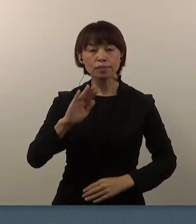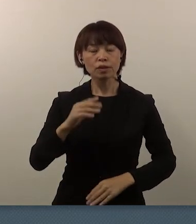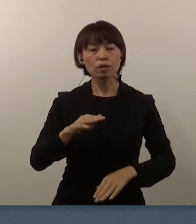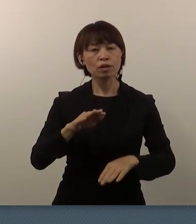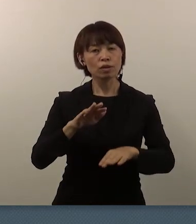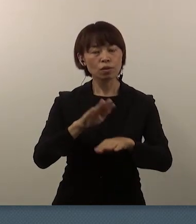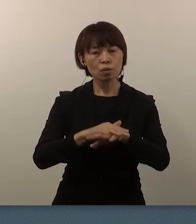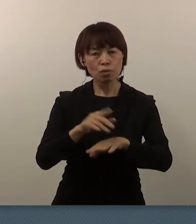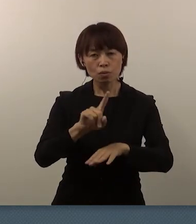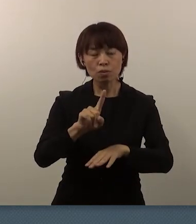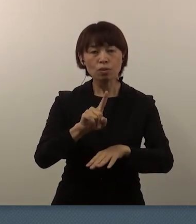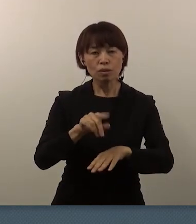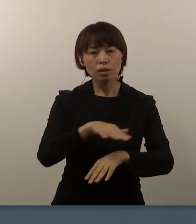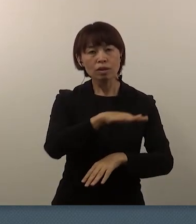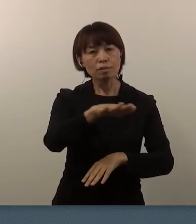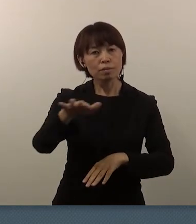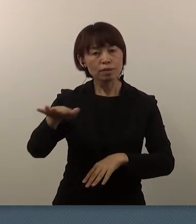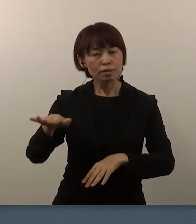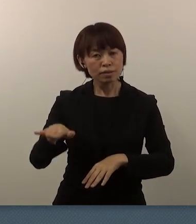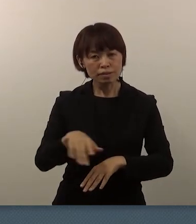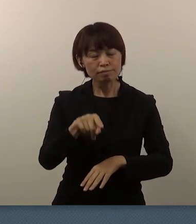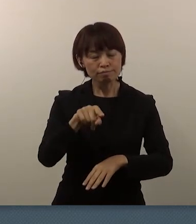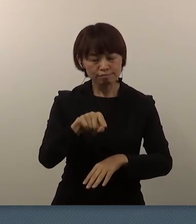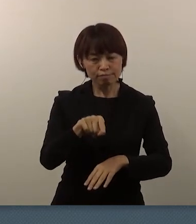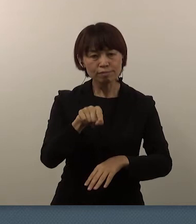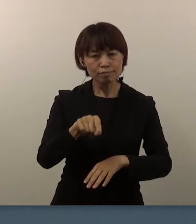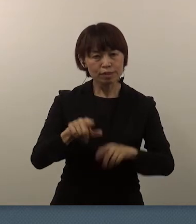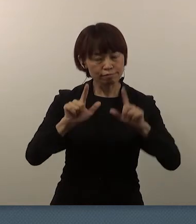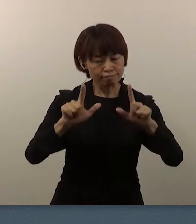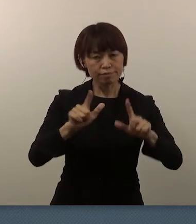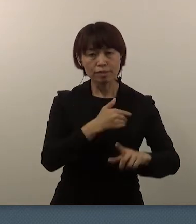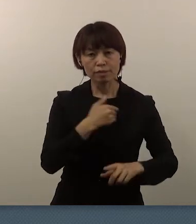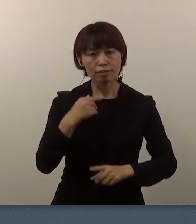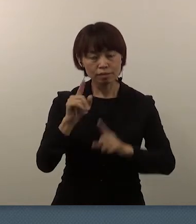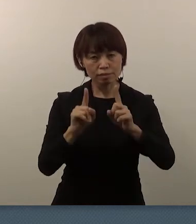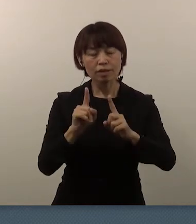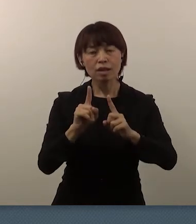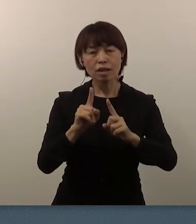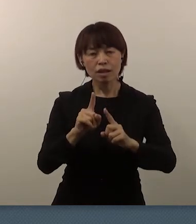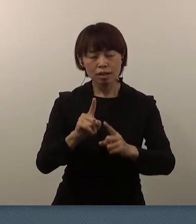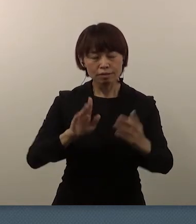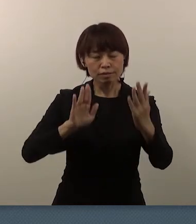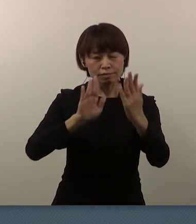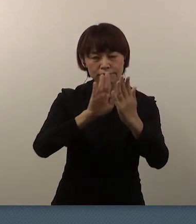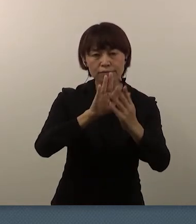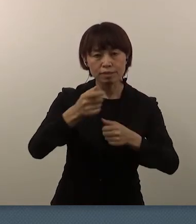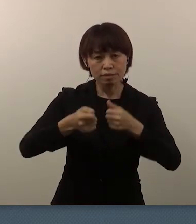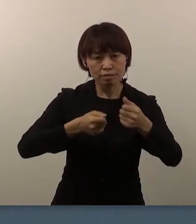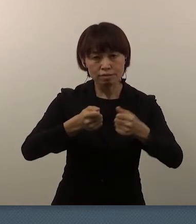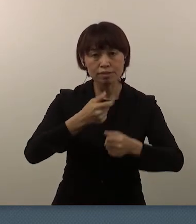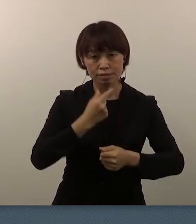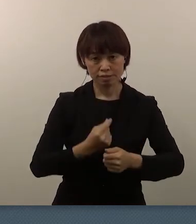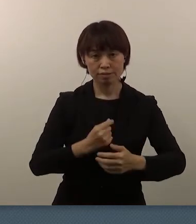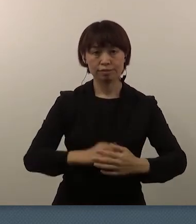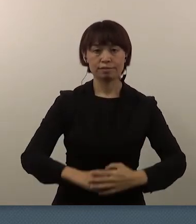皆さんに対するその思いを明らかにできるかといったところはギリギリまで調整進めたいと考えています。